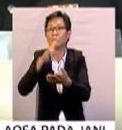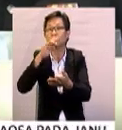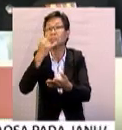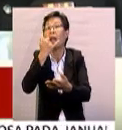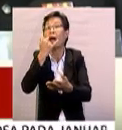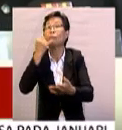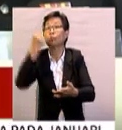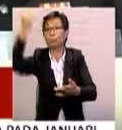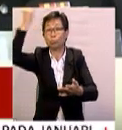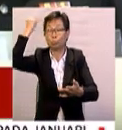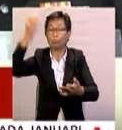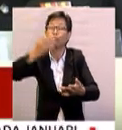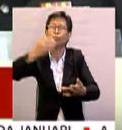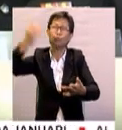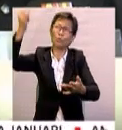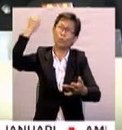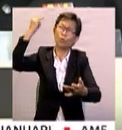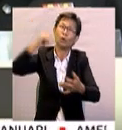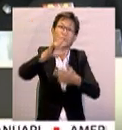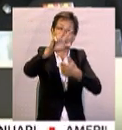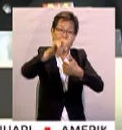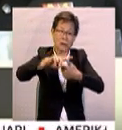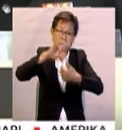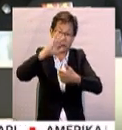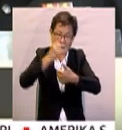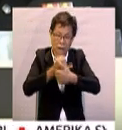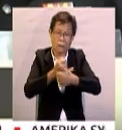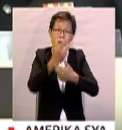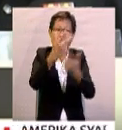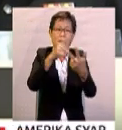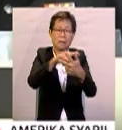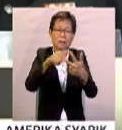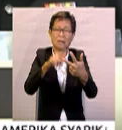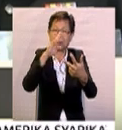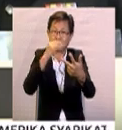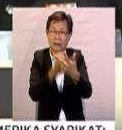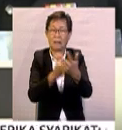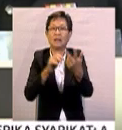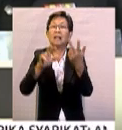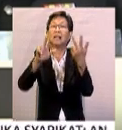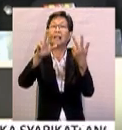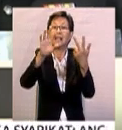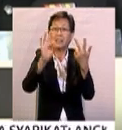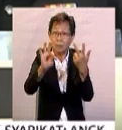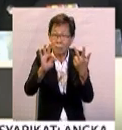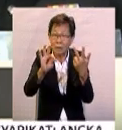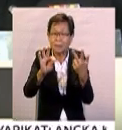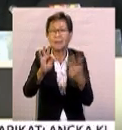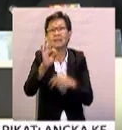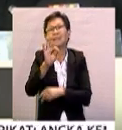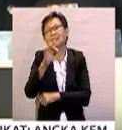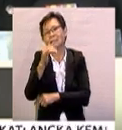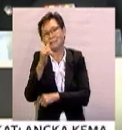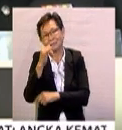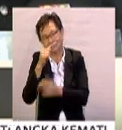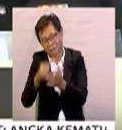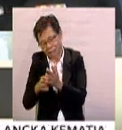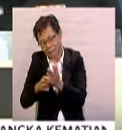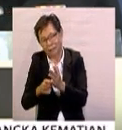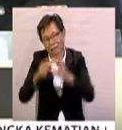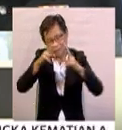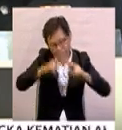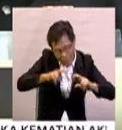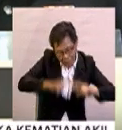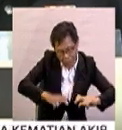lalu, iaitu 3 kes jenayah dan 9 kes dadah. Dan hasil soal siasat ke atas kedua-dua